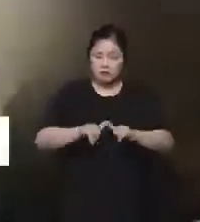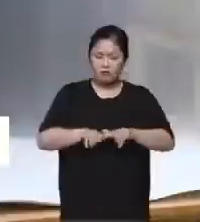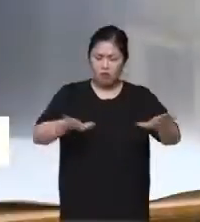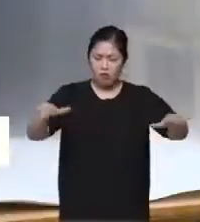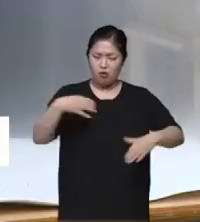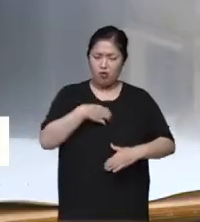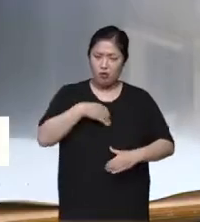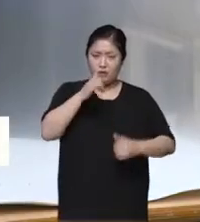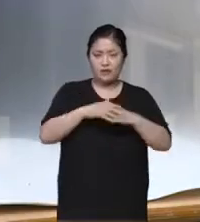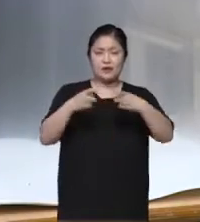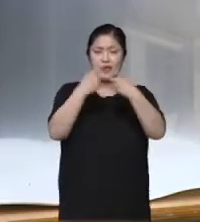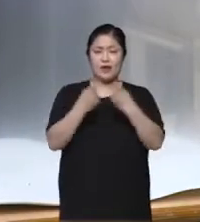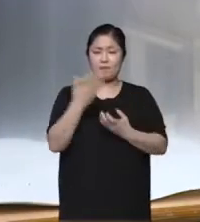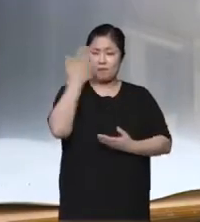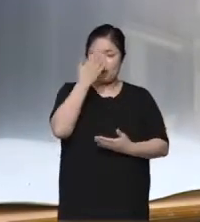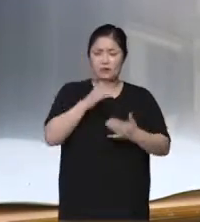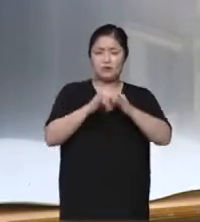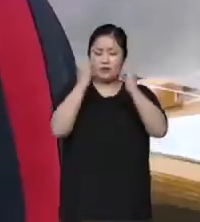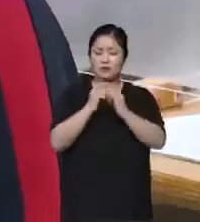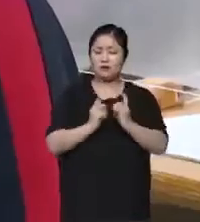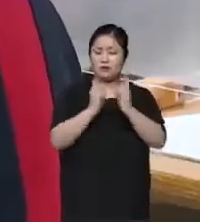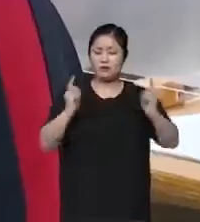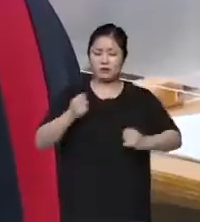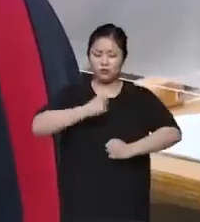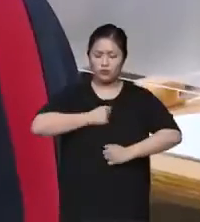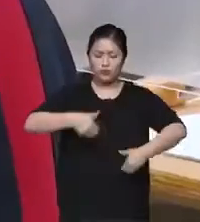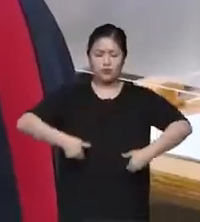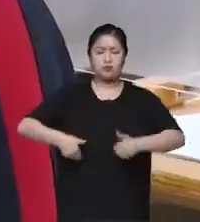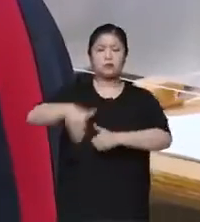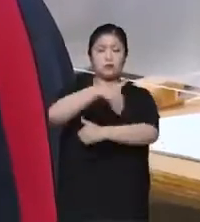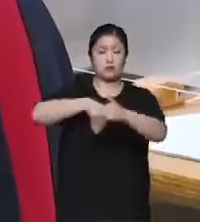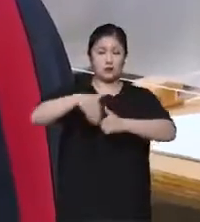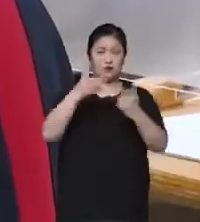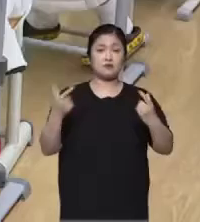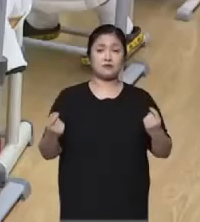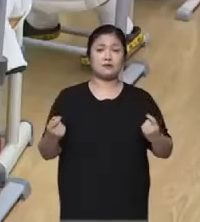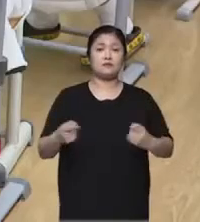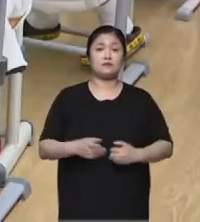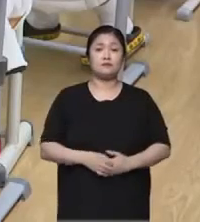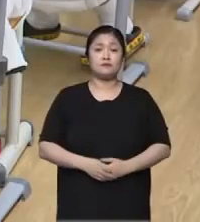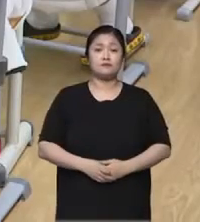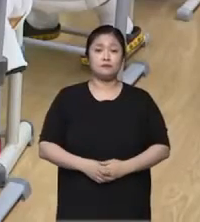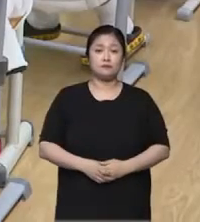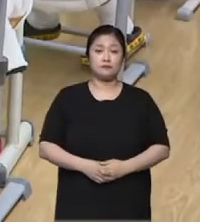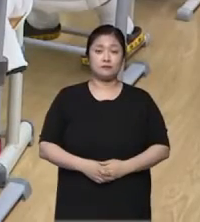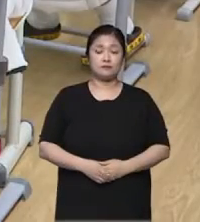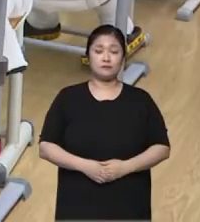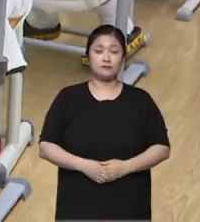만큼 개인 방역과 사회적 거리 두기 준수가 중요한 상황입니다. KBC 이영길입니다.